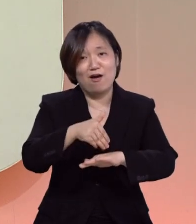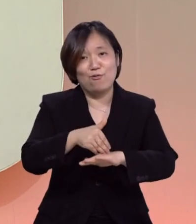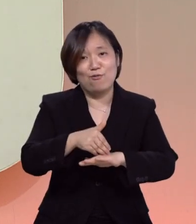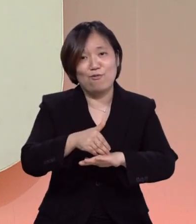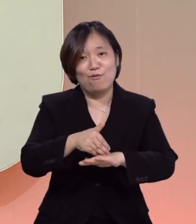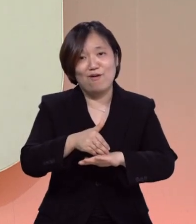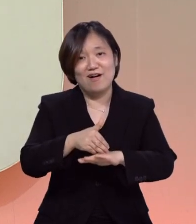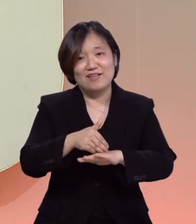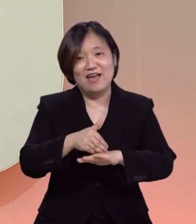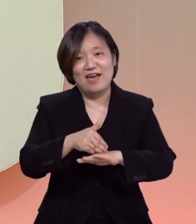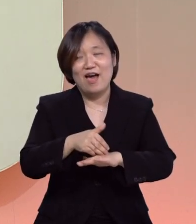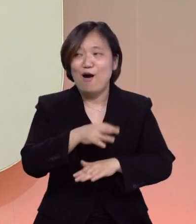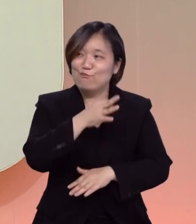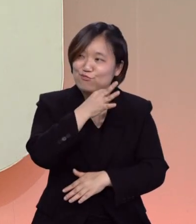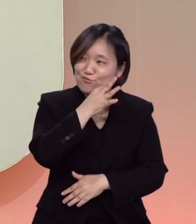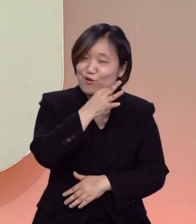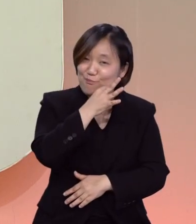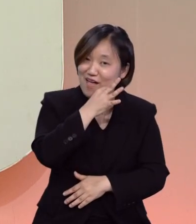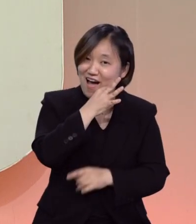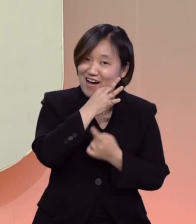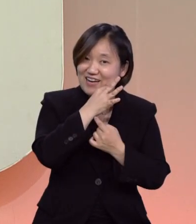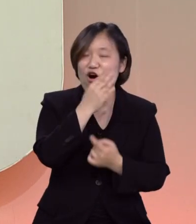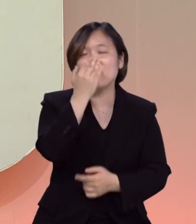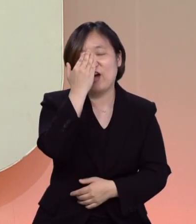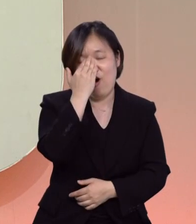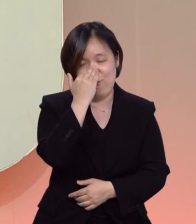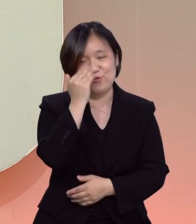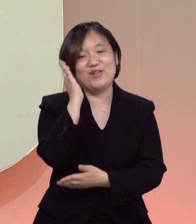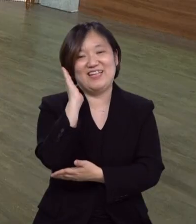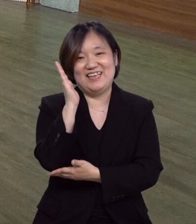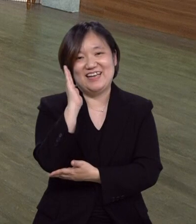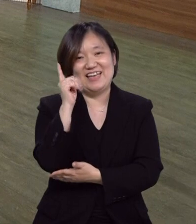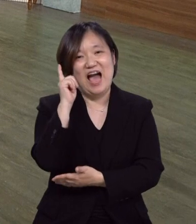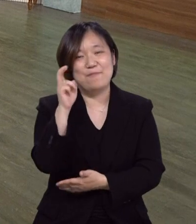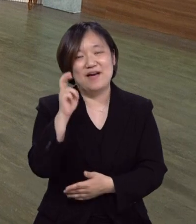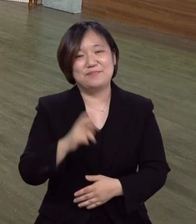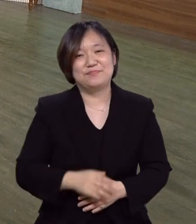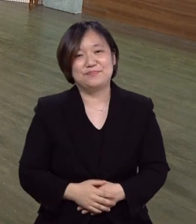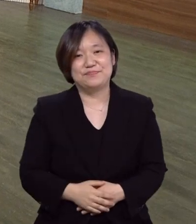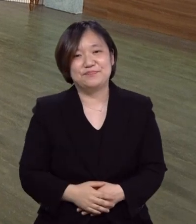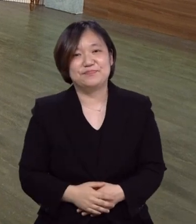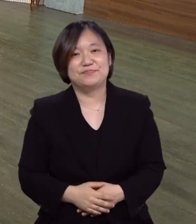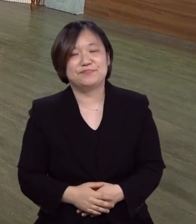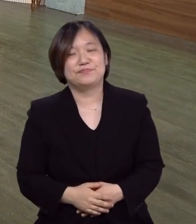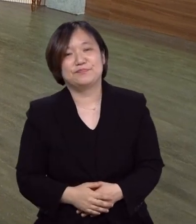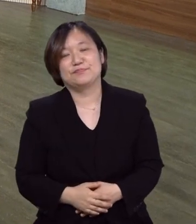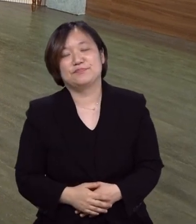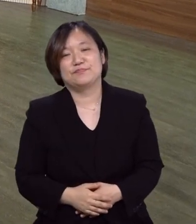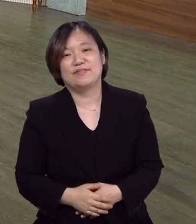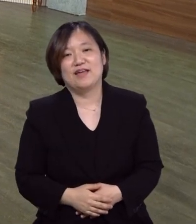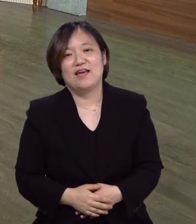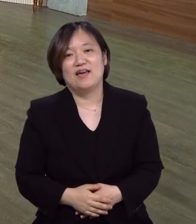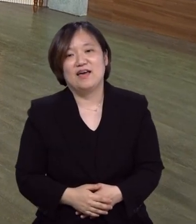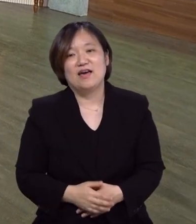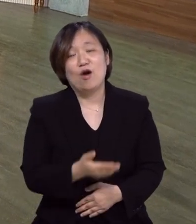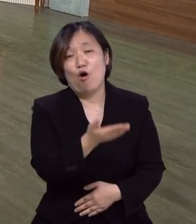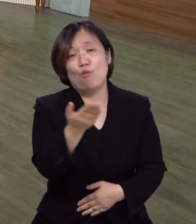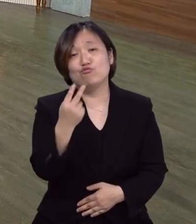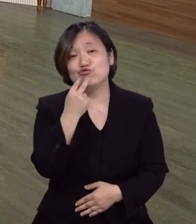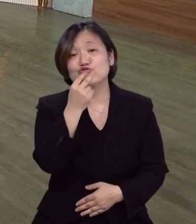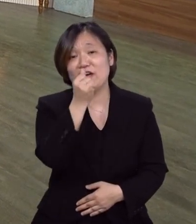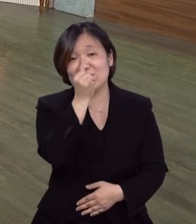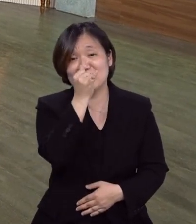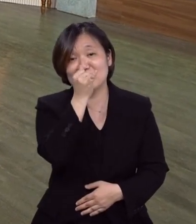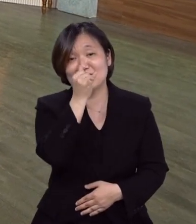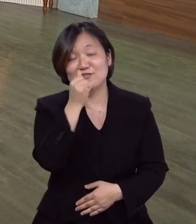부끄럽다라는 그런 겸손의 말씀이 되겠습니다 이렇게 우리 중생들이 인생을